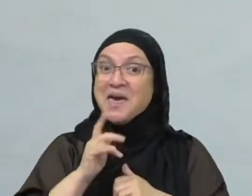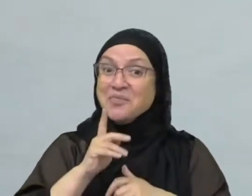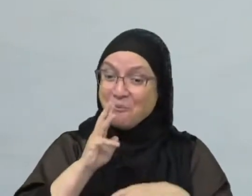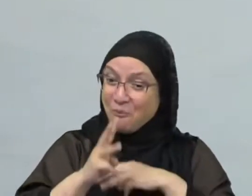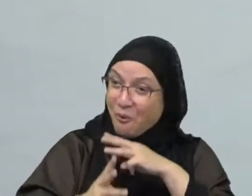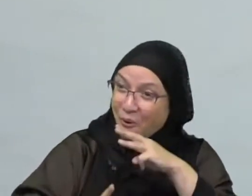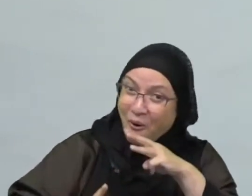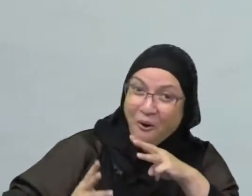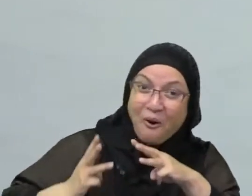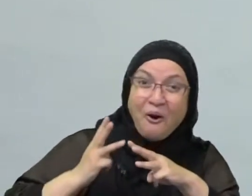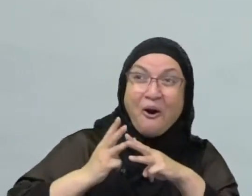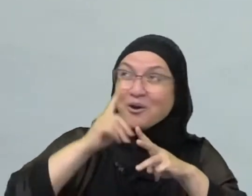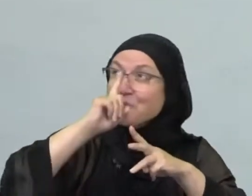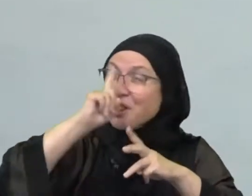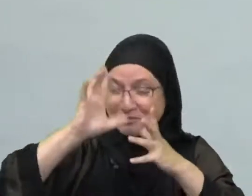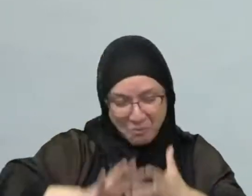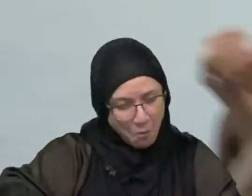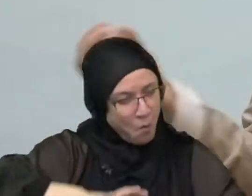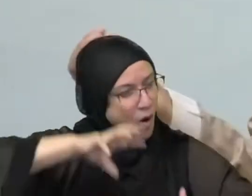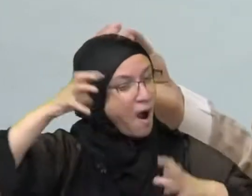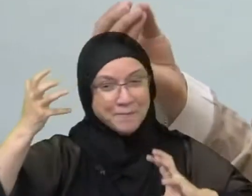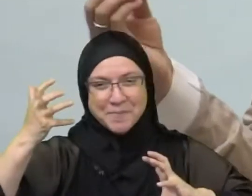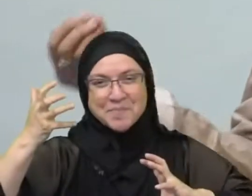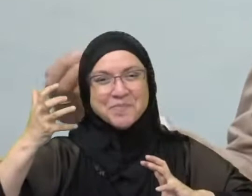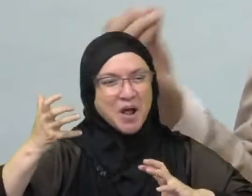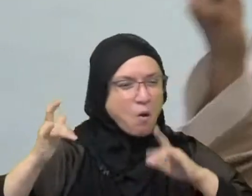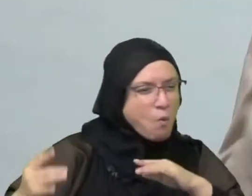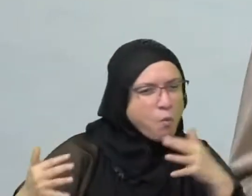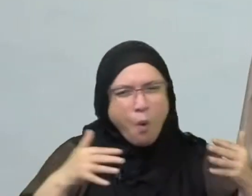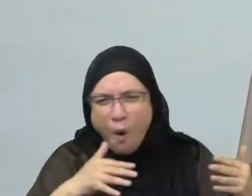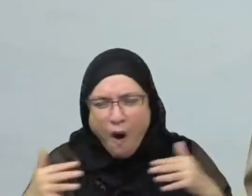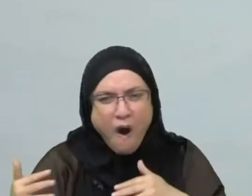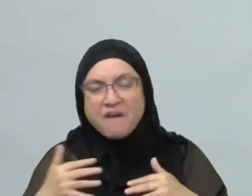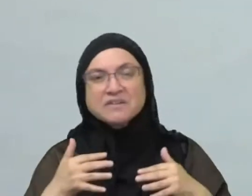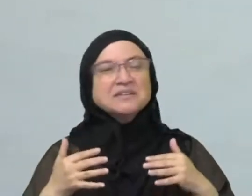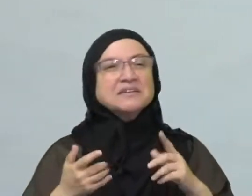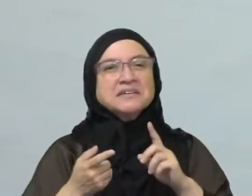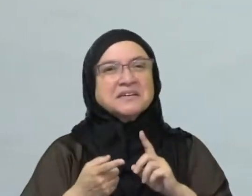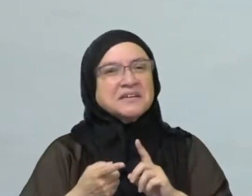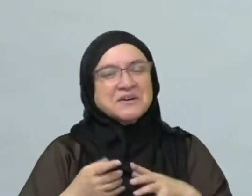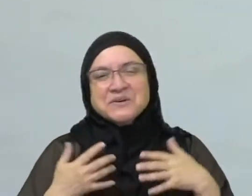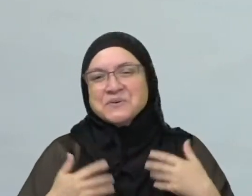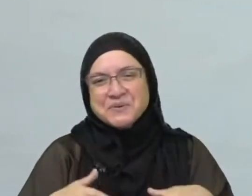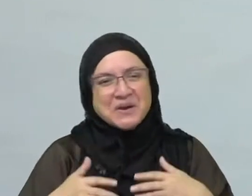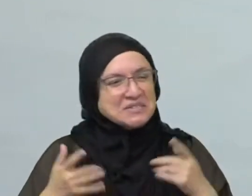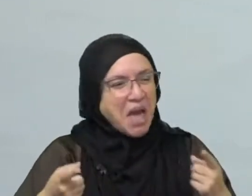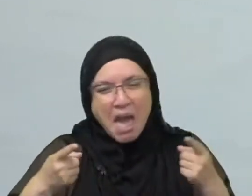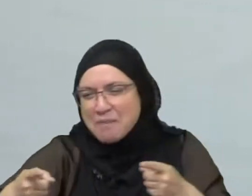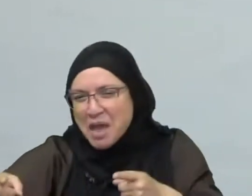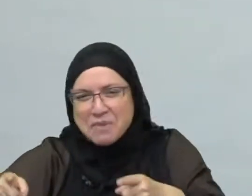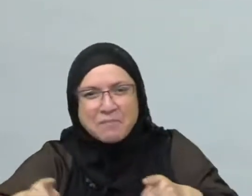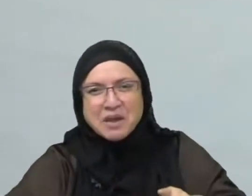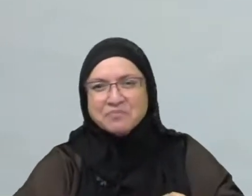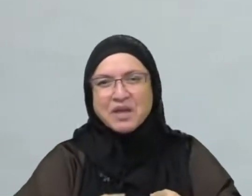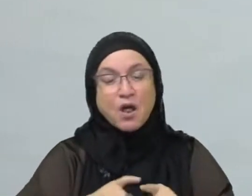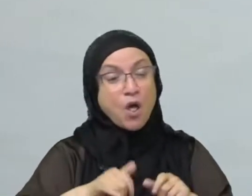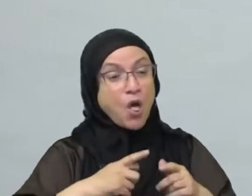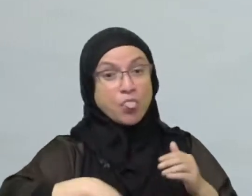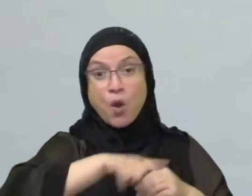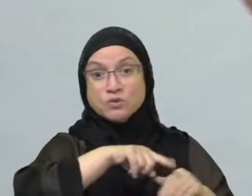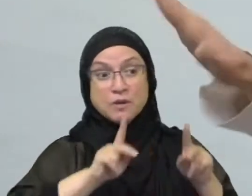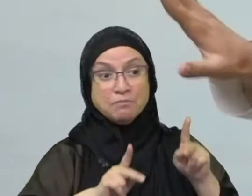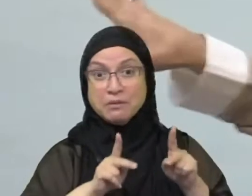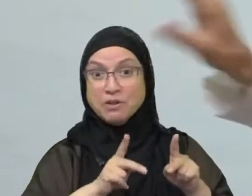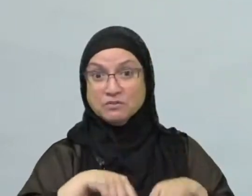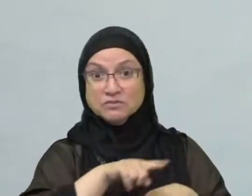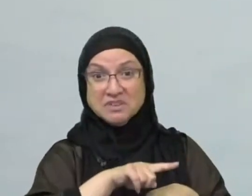context of battle. And of course, it was because of those that disobeyed the Prophet ﷺ and came down from the mountain of the archers